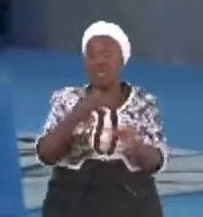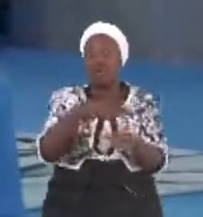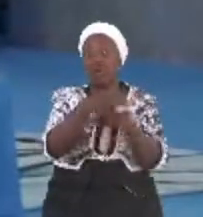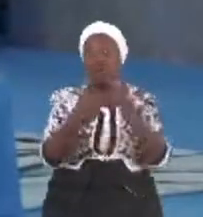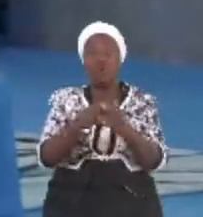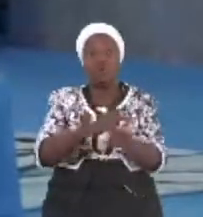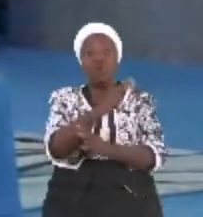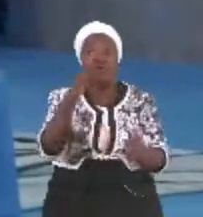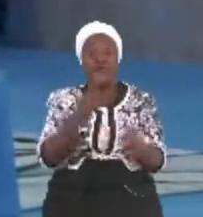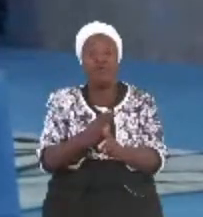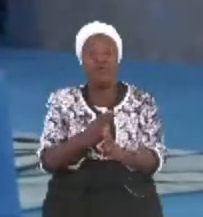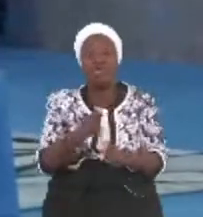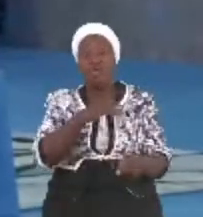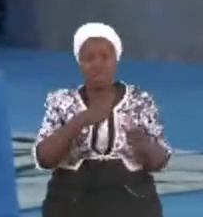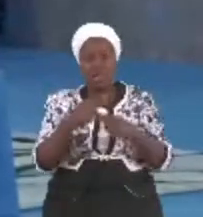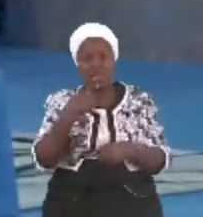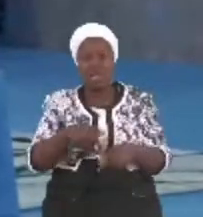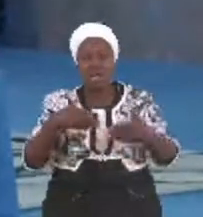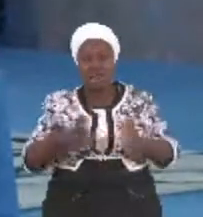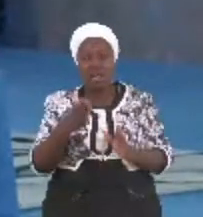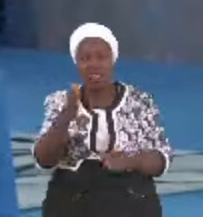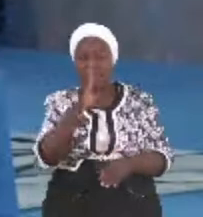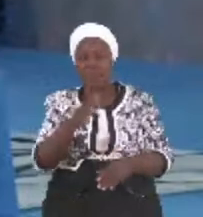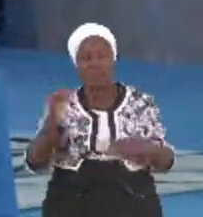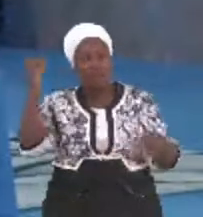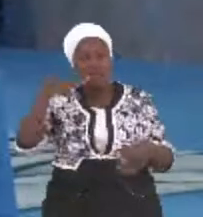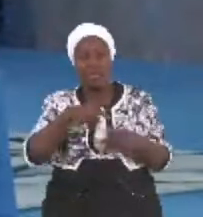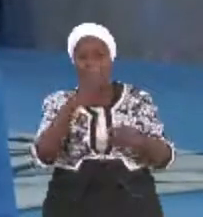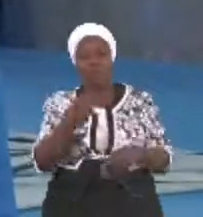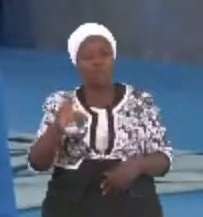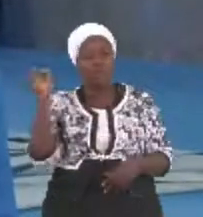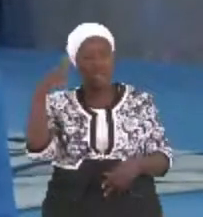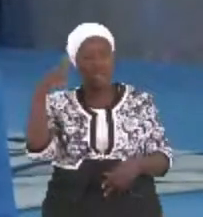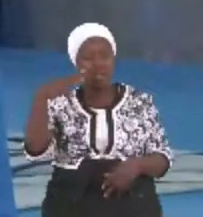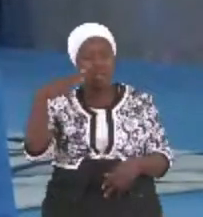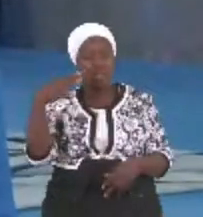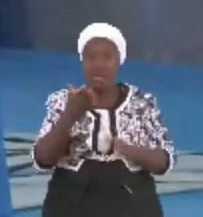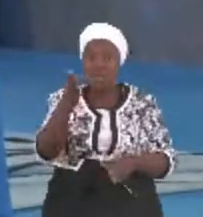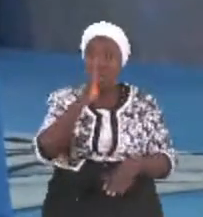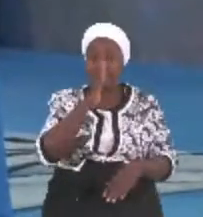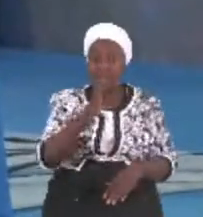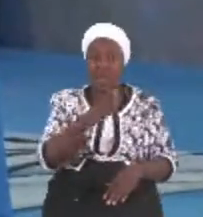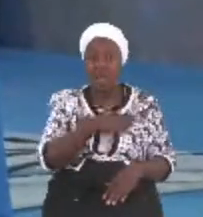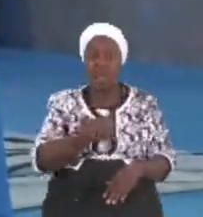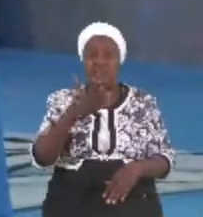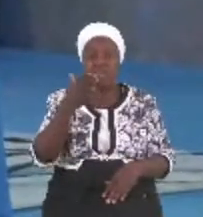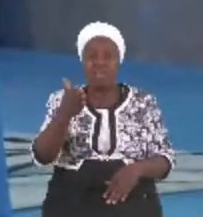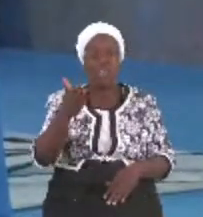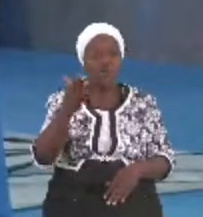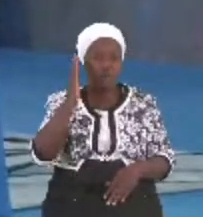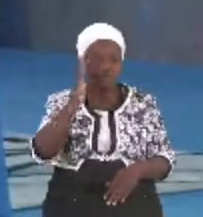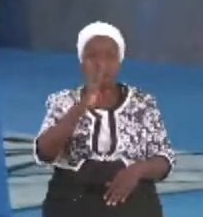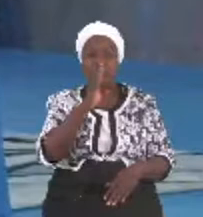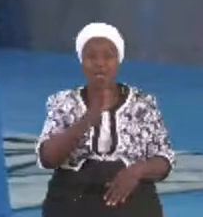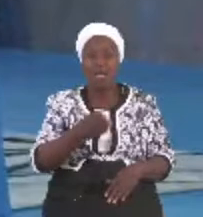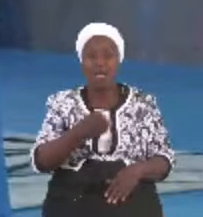l'univers entier et dit que la lumière soit et la lumière fut, qu'il y ait et cela